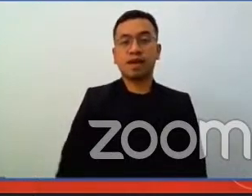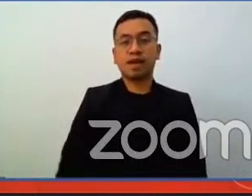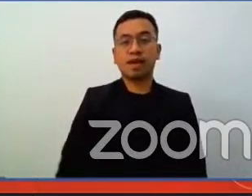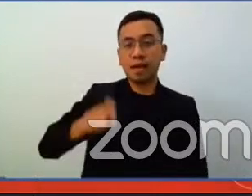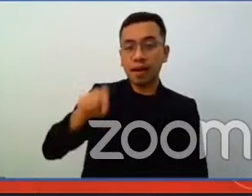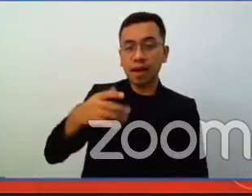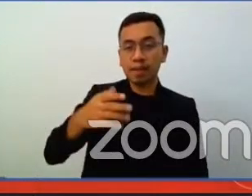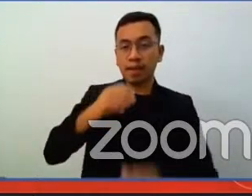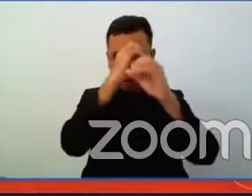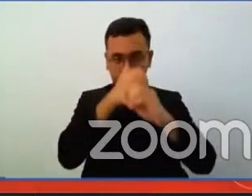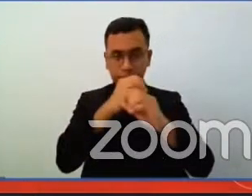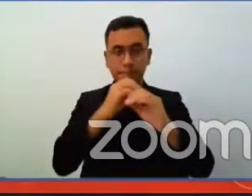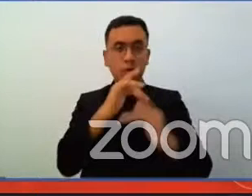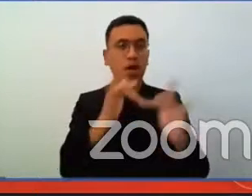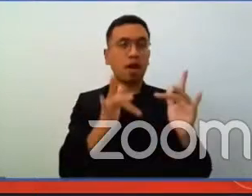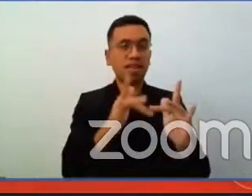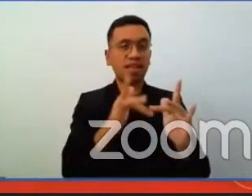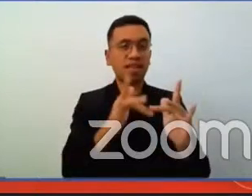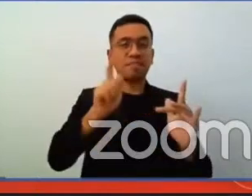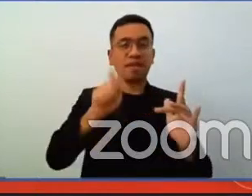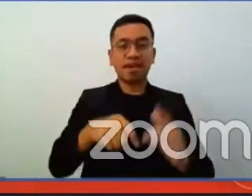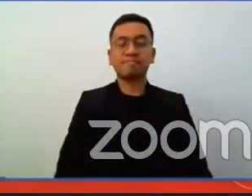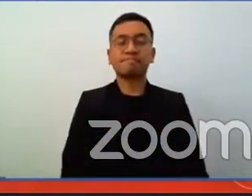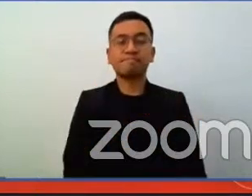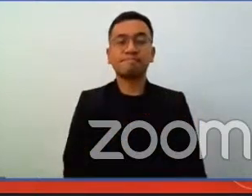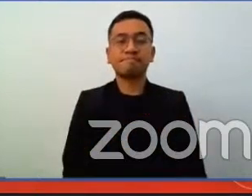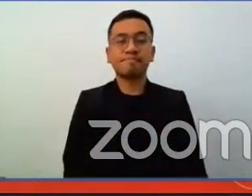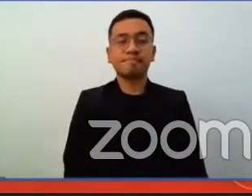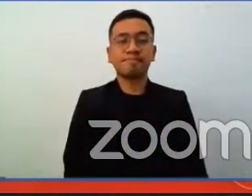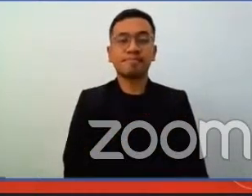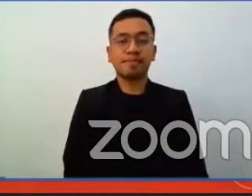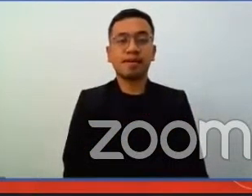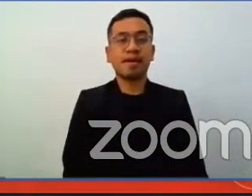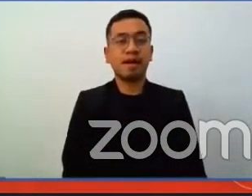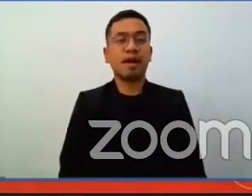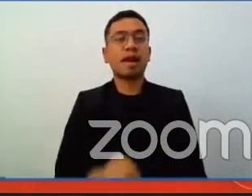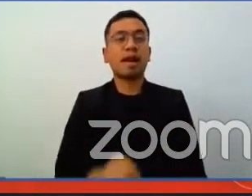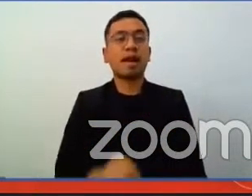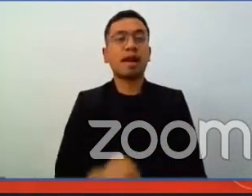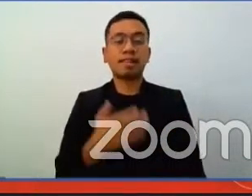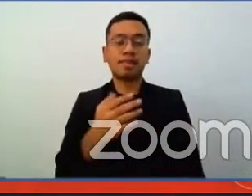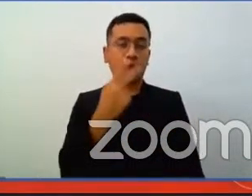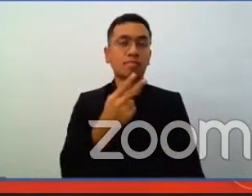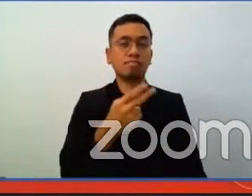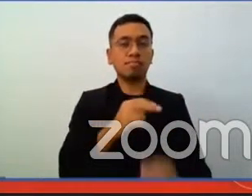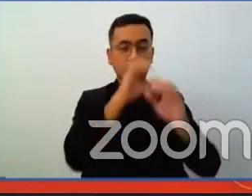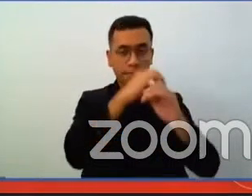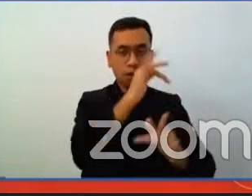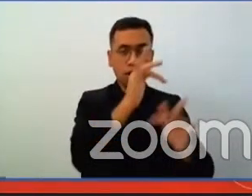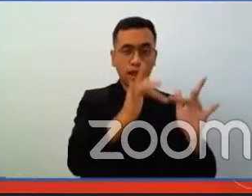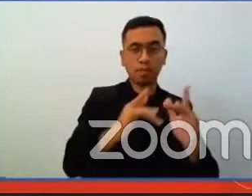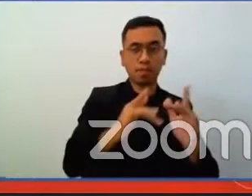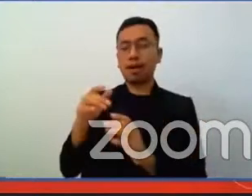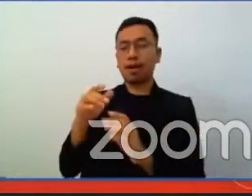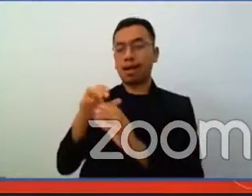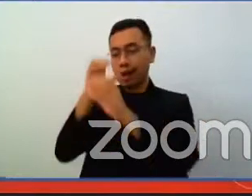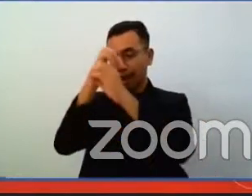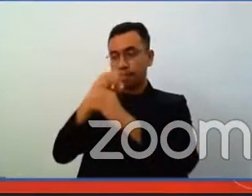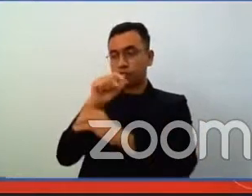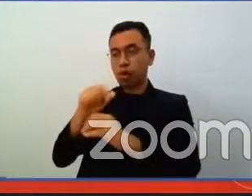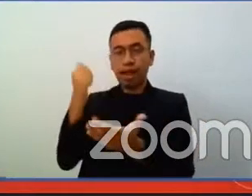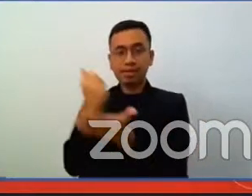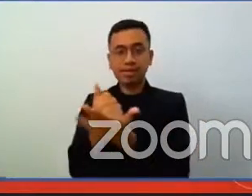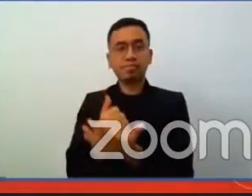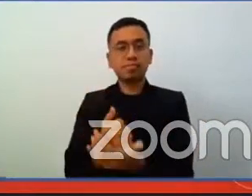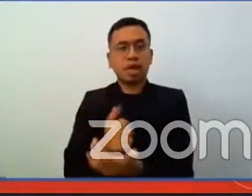menggunakan laboratorium maya yang nanti sebentar saya perlihatkan di mana tingkat efektivitasnya. Ini dari segi akademisnya,